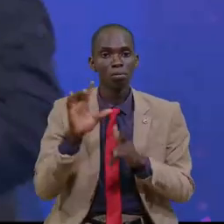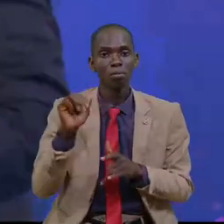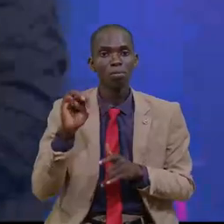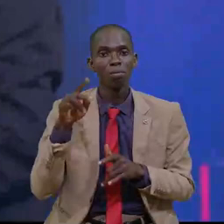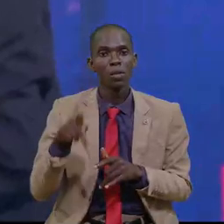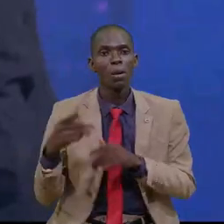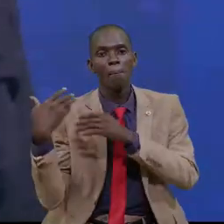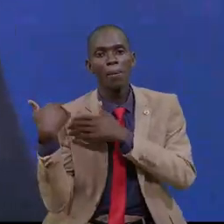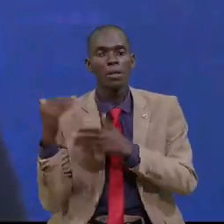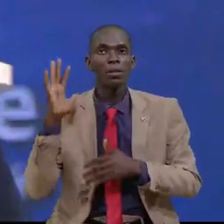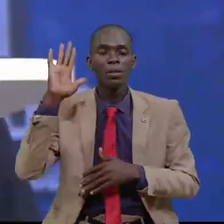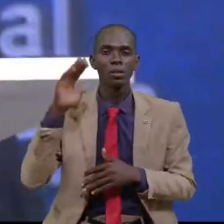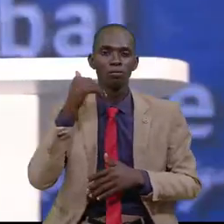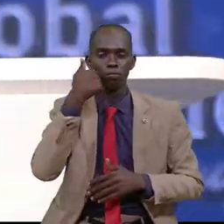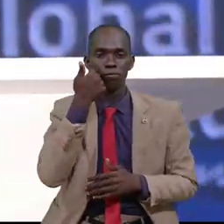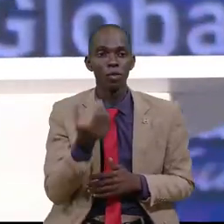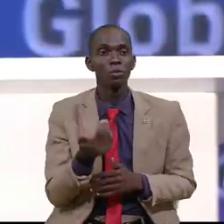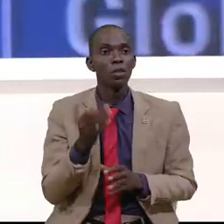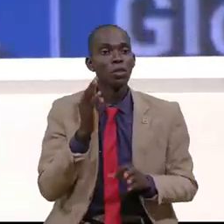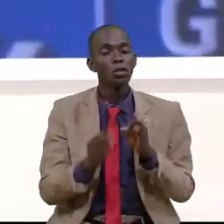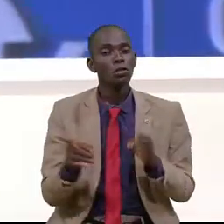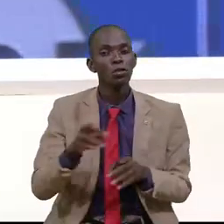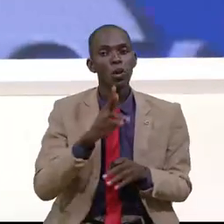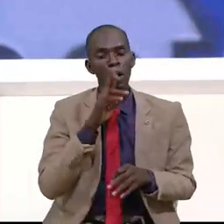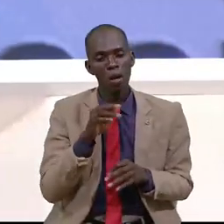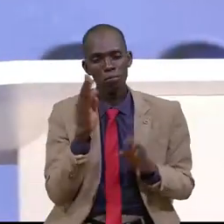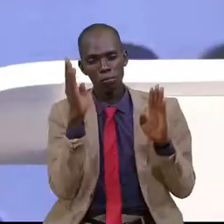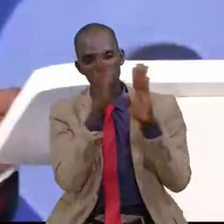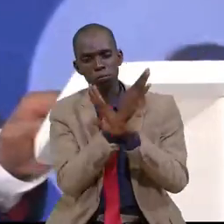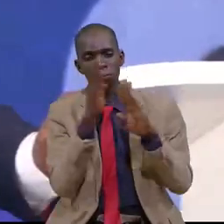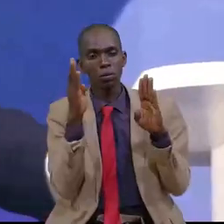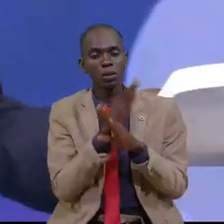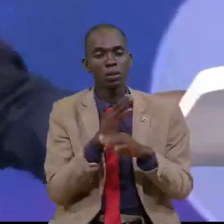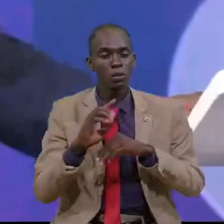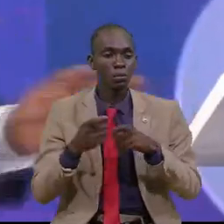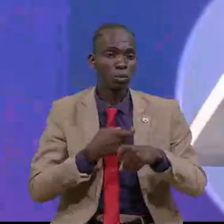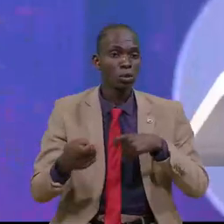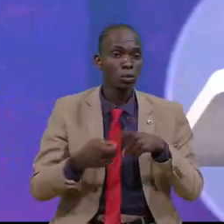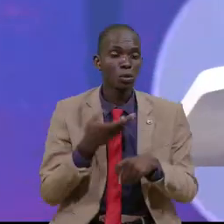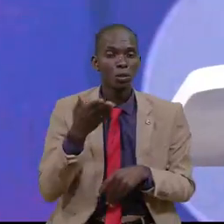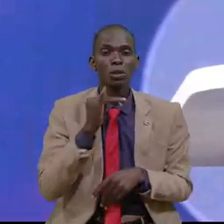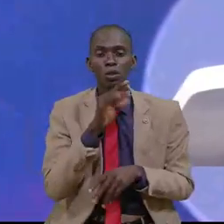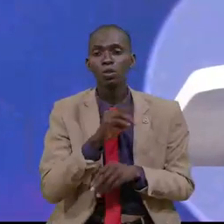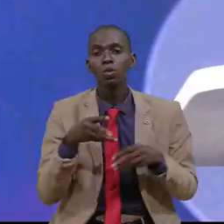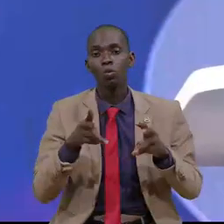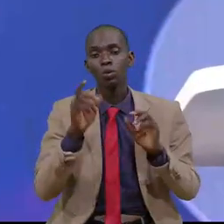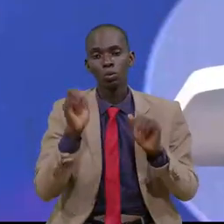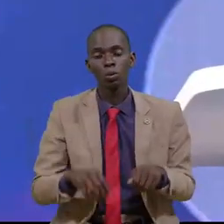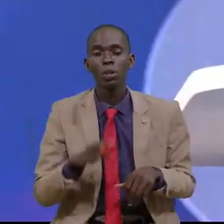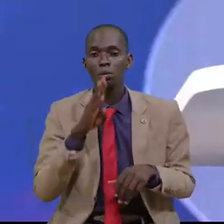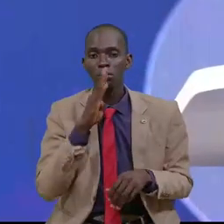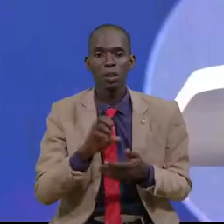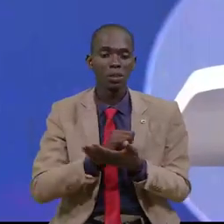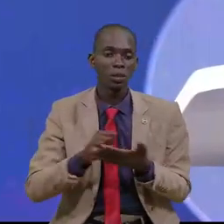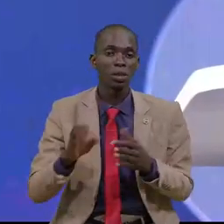son opprobre. Si vous feintez la persécution, vous ne pouvez pas être sanctifié. Si